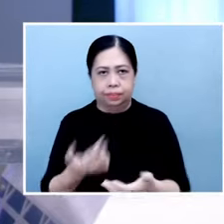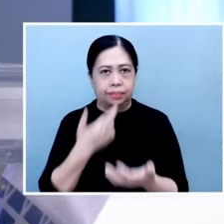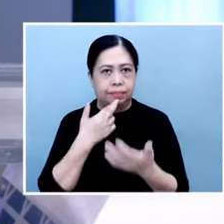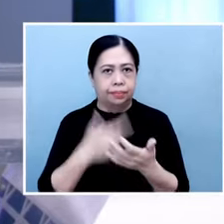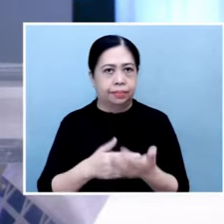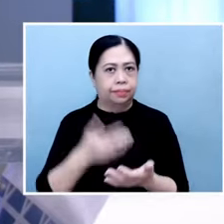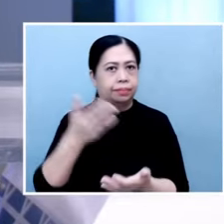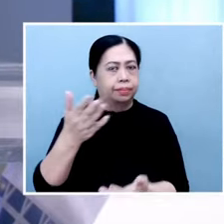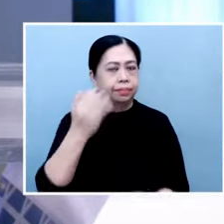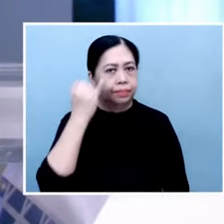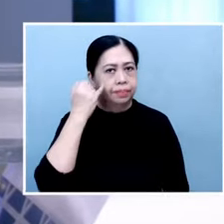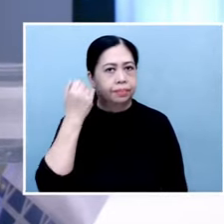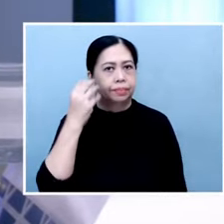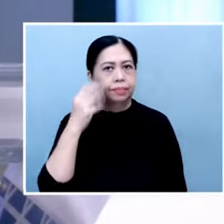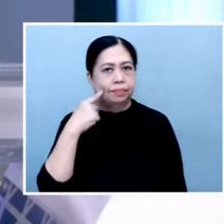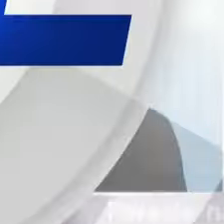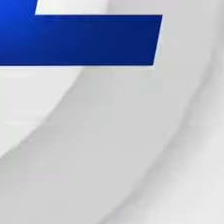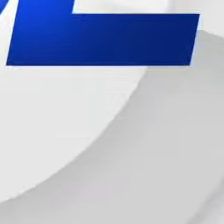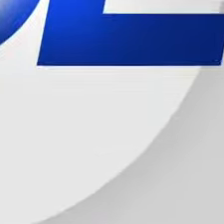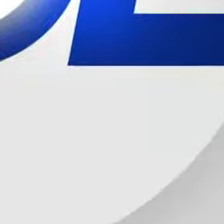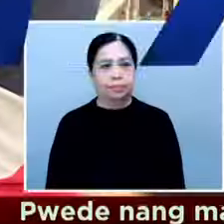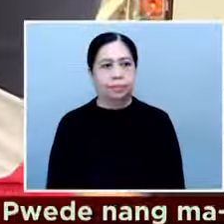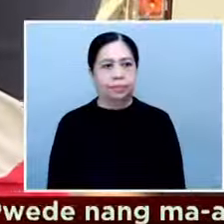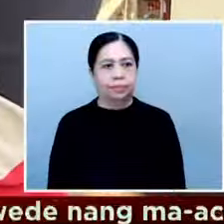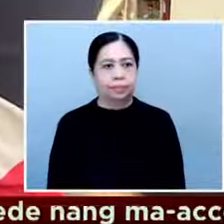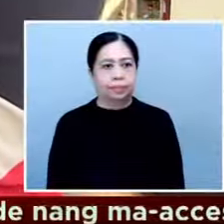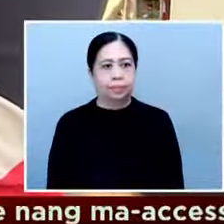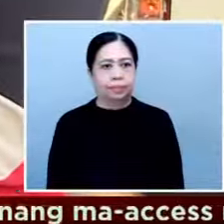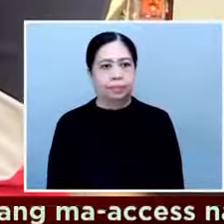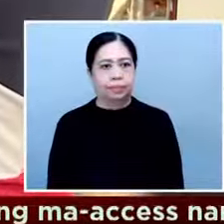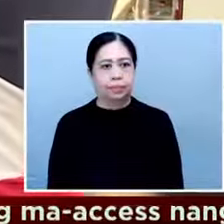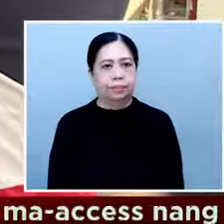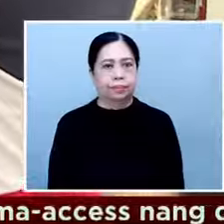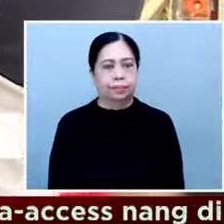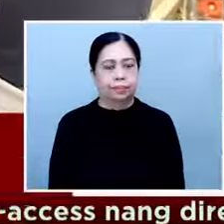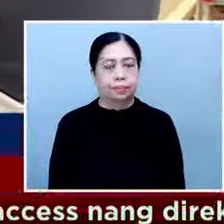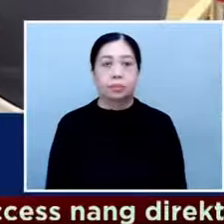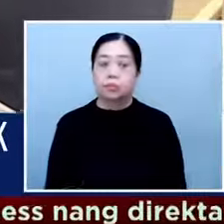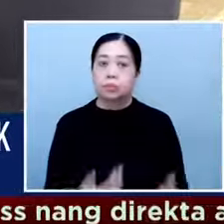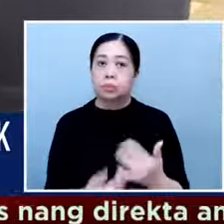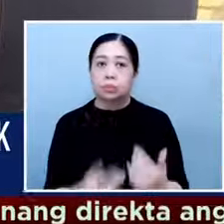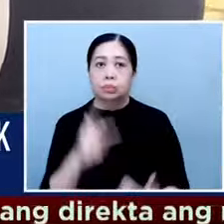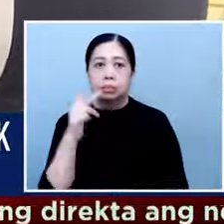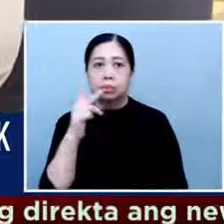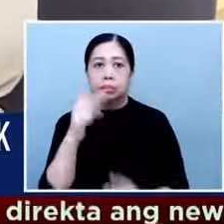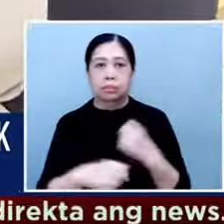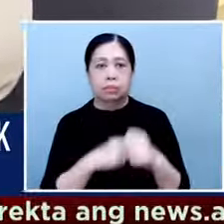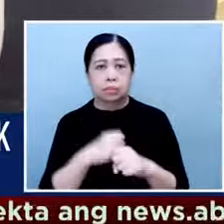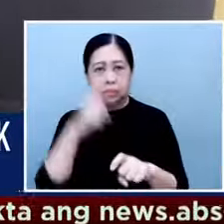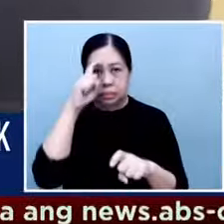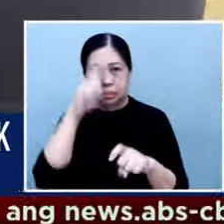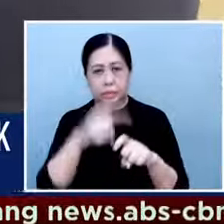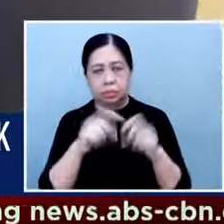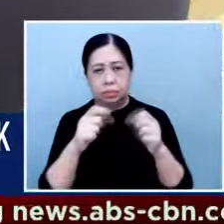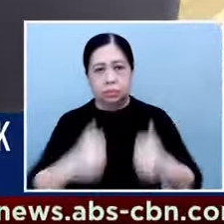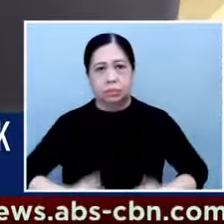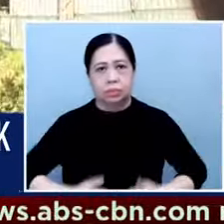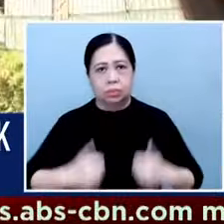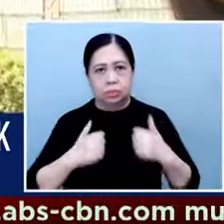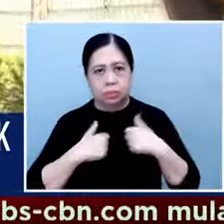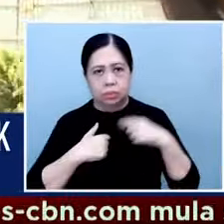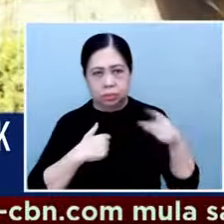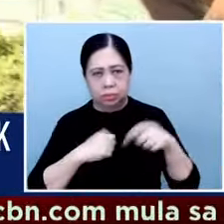Nagpapatrol, Jackie Pascual. Halos tatlong dekada nang nakatira malapit sa hinulugang taktak